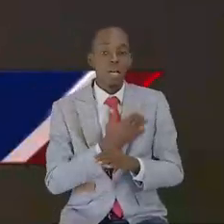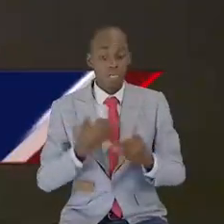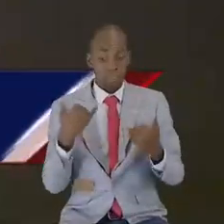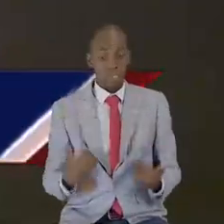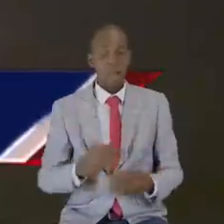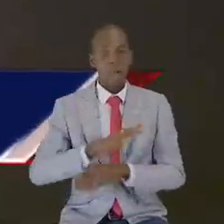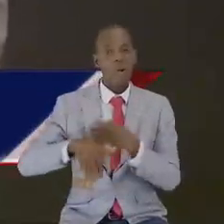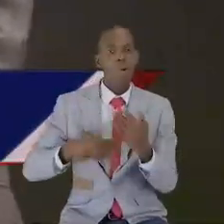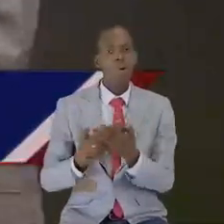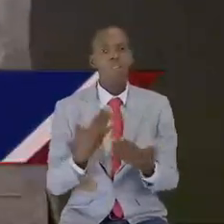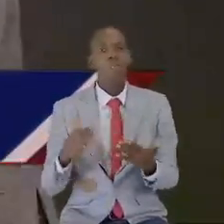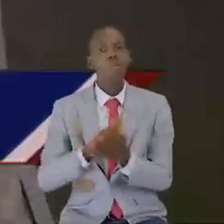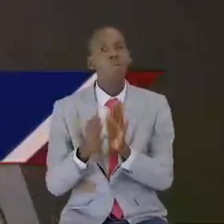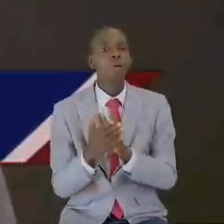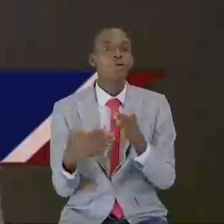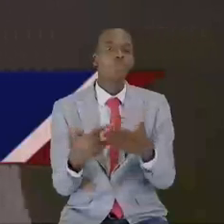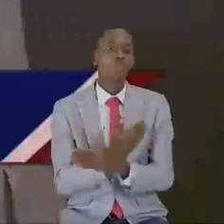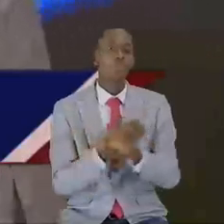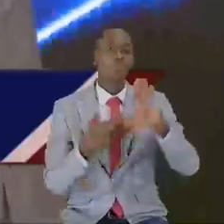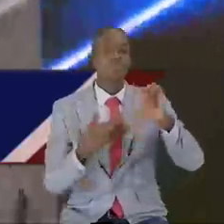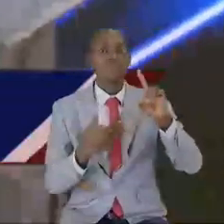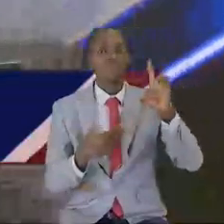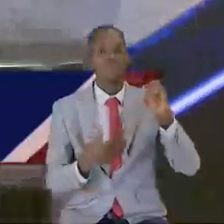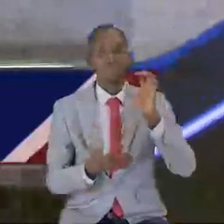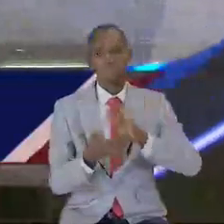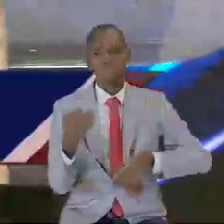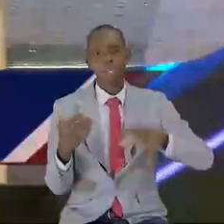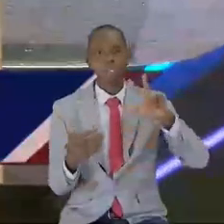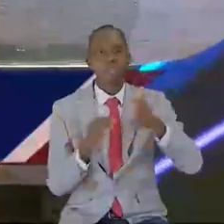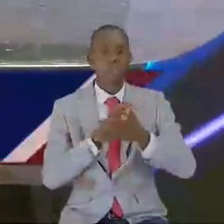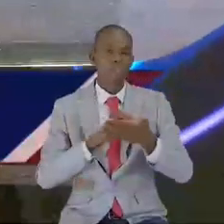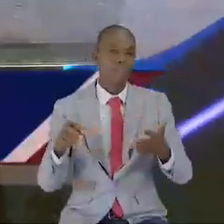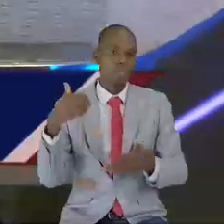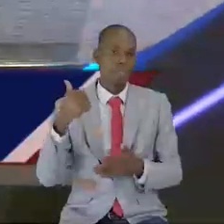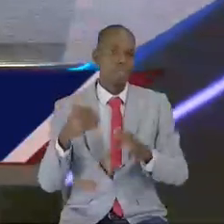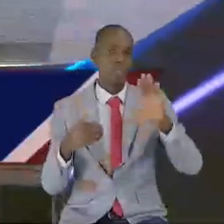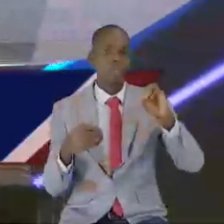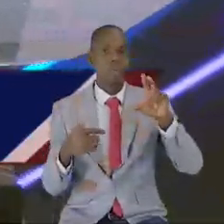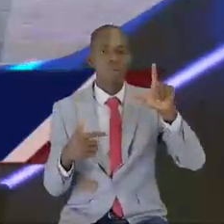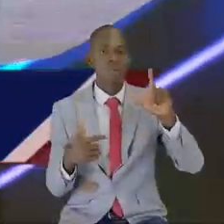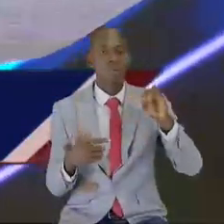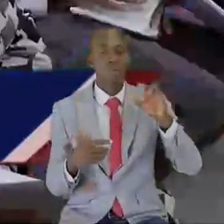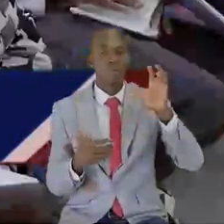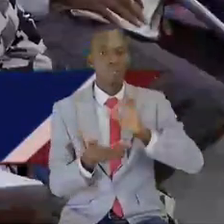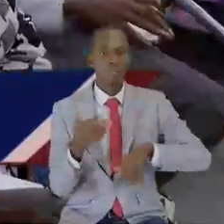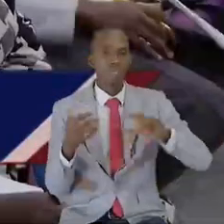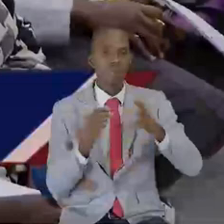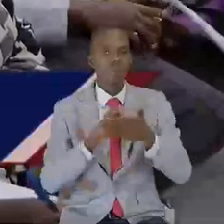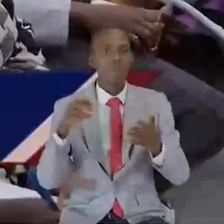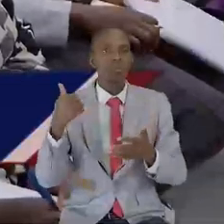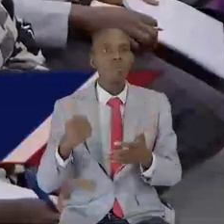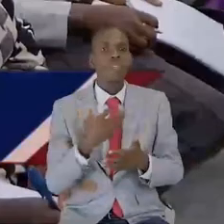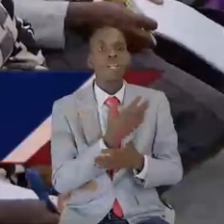sont devenues nouvelles. Colossiens 3, verset 10. En Colossiens